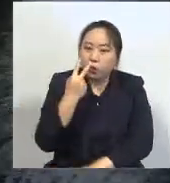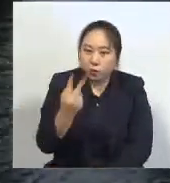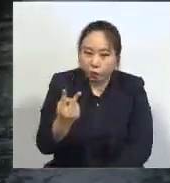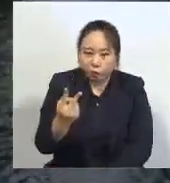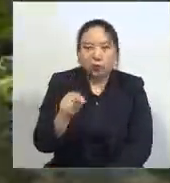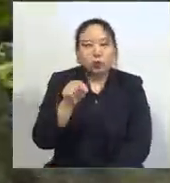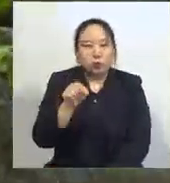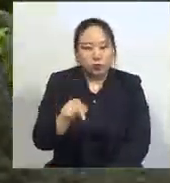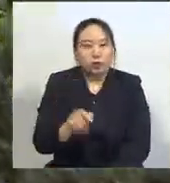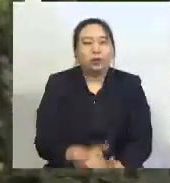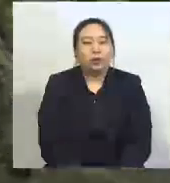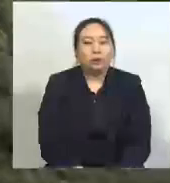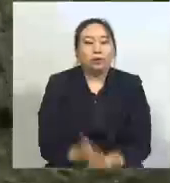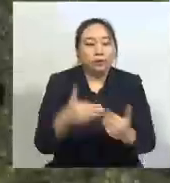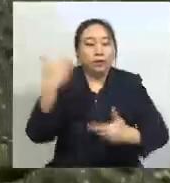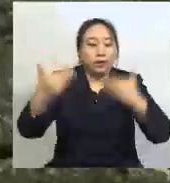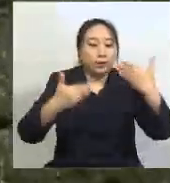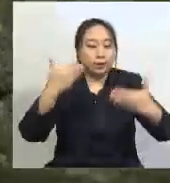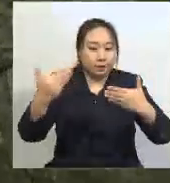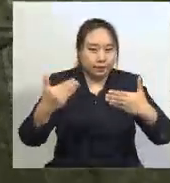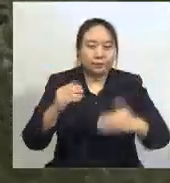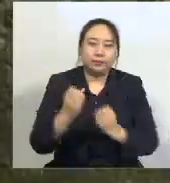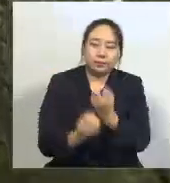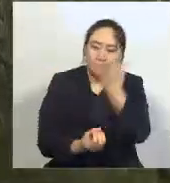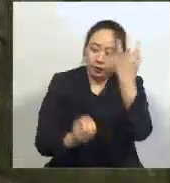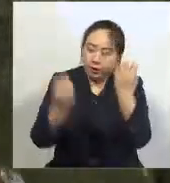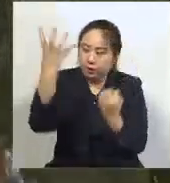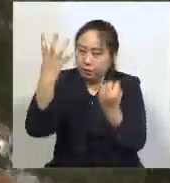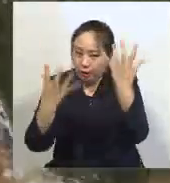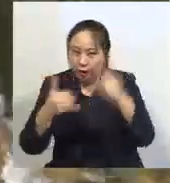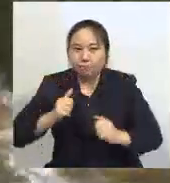ว่ากุ้ยหลินเมืองไทยกิจกรรมเดินป่าพายเรือคายัก